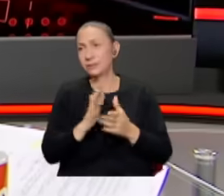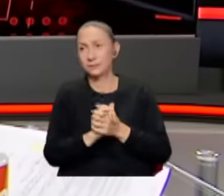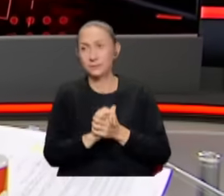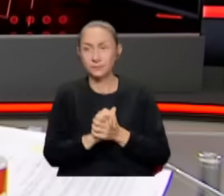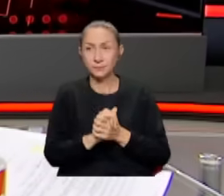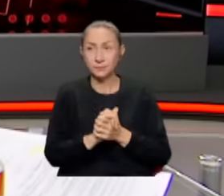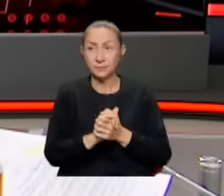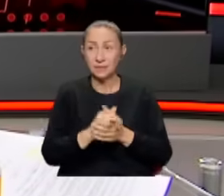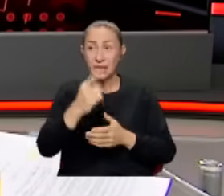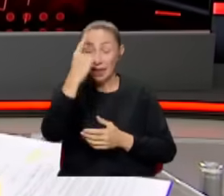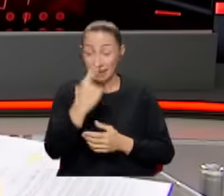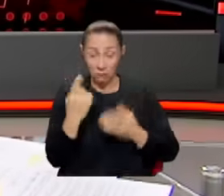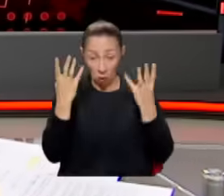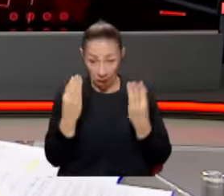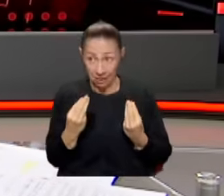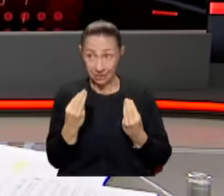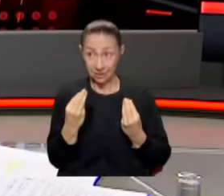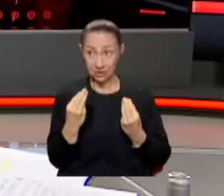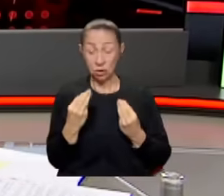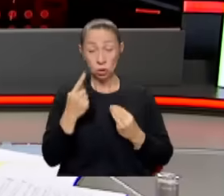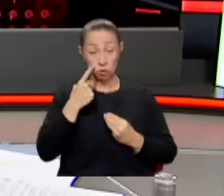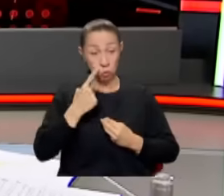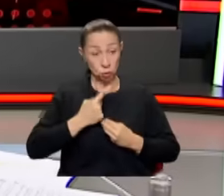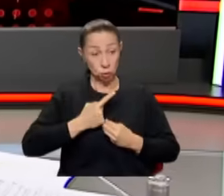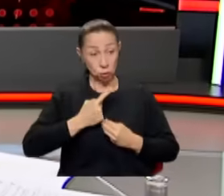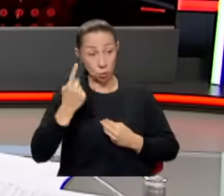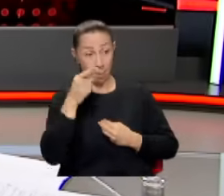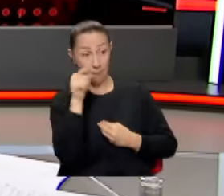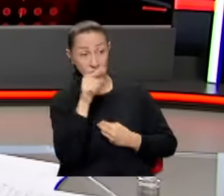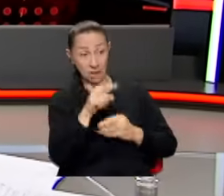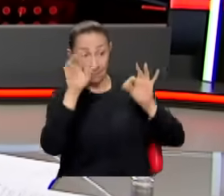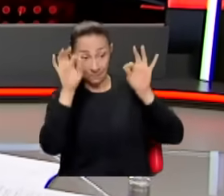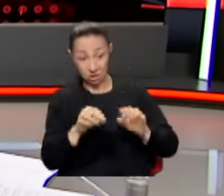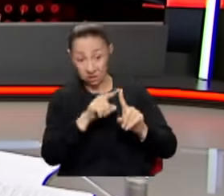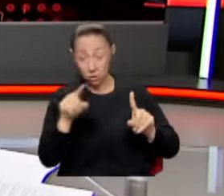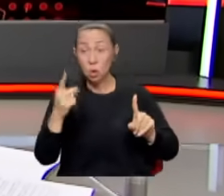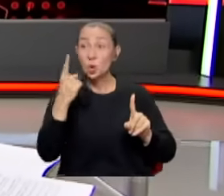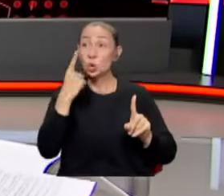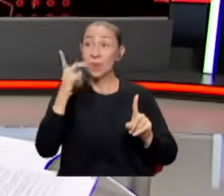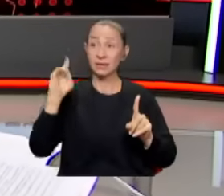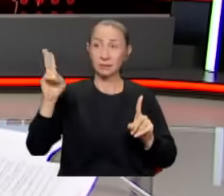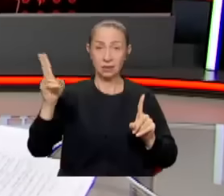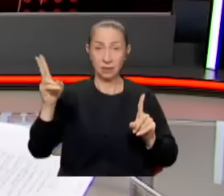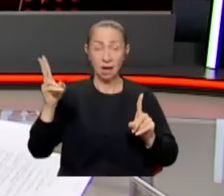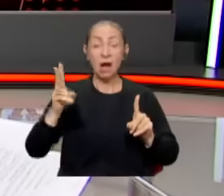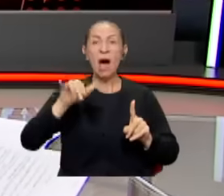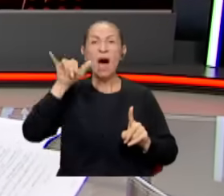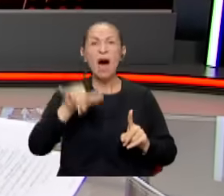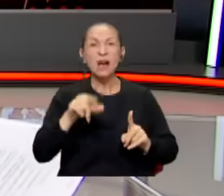var resmi olarak cumhurbaşkanlığından başlayarak hükümetin